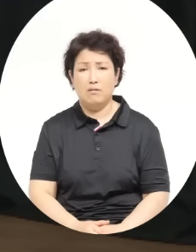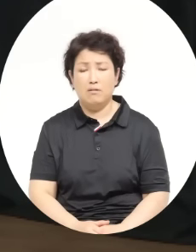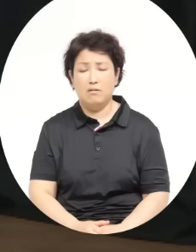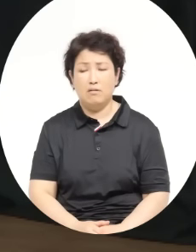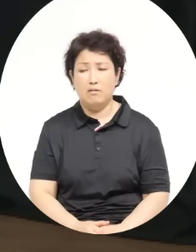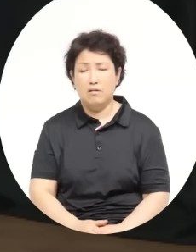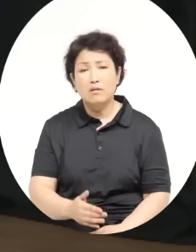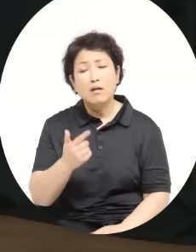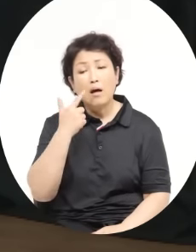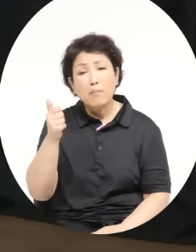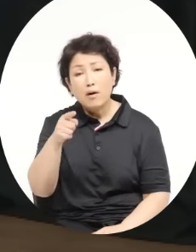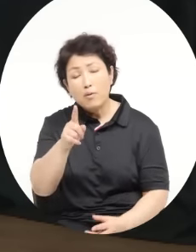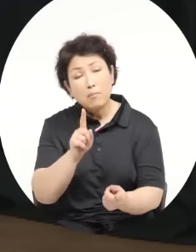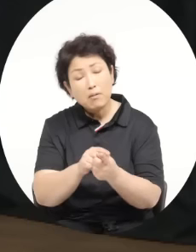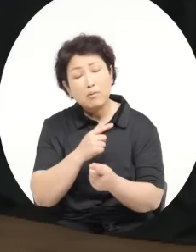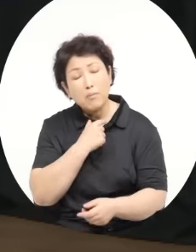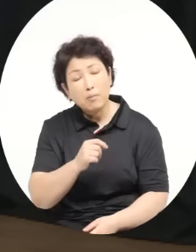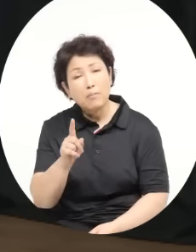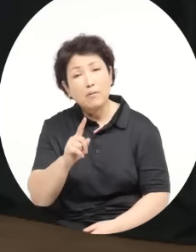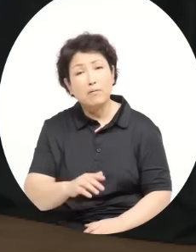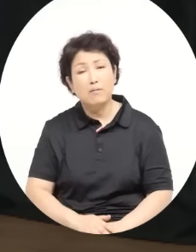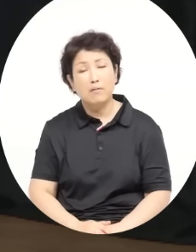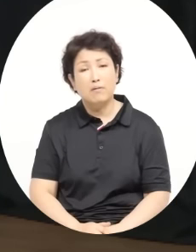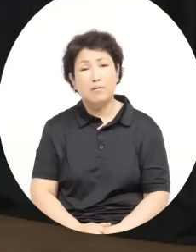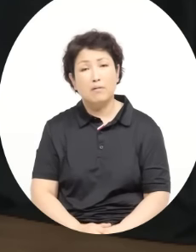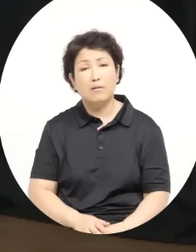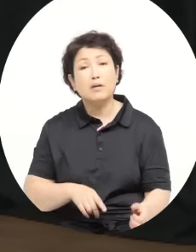원하신대요? 네? 왜 원한대?